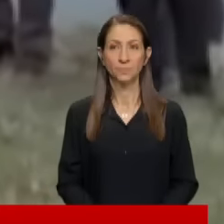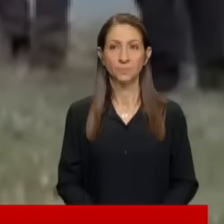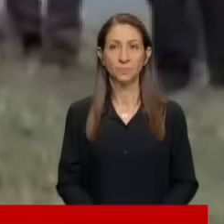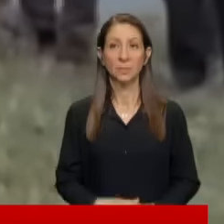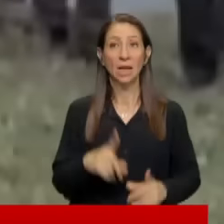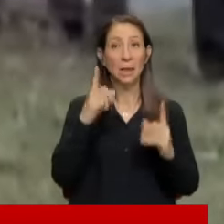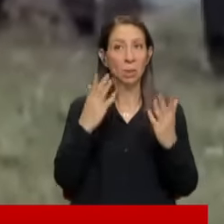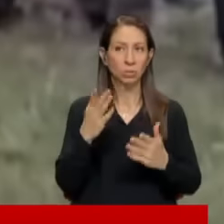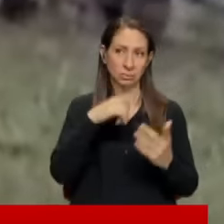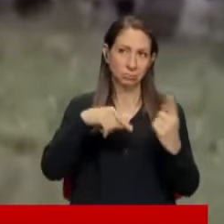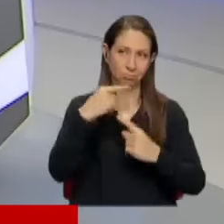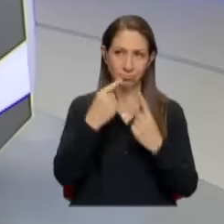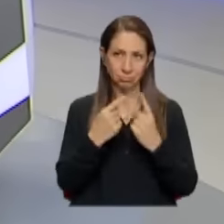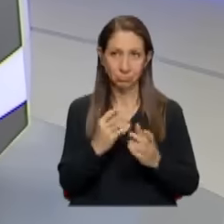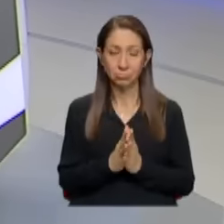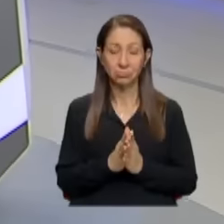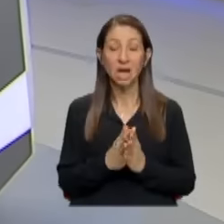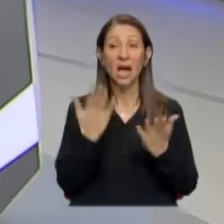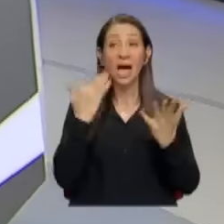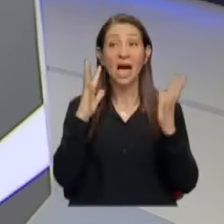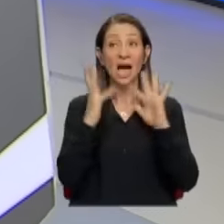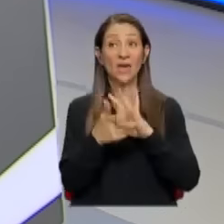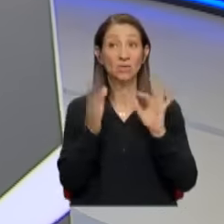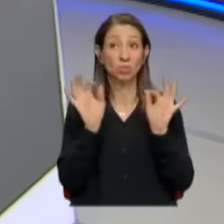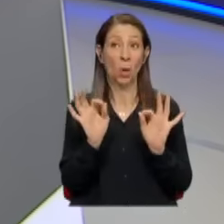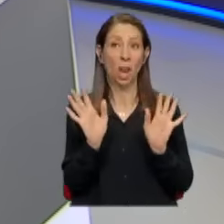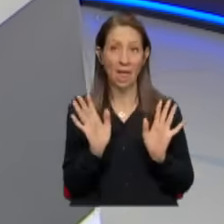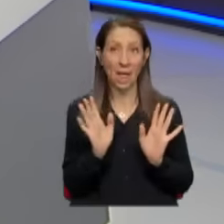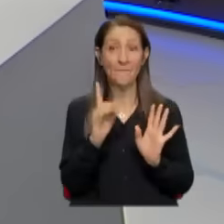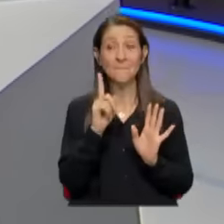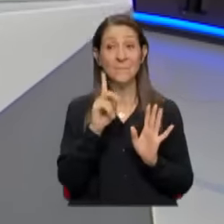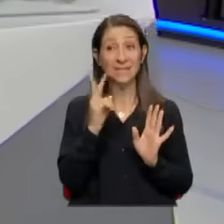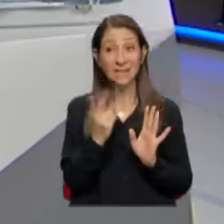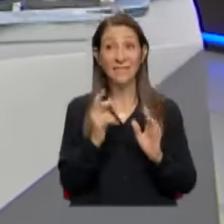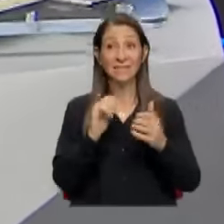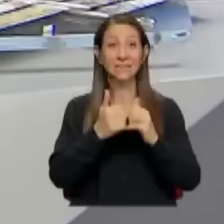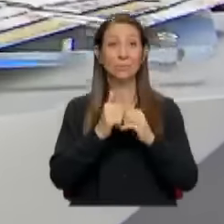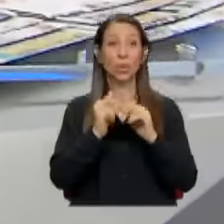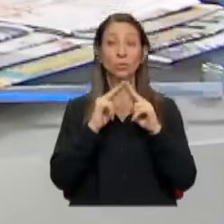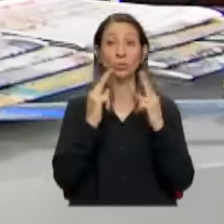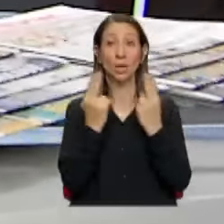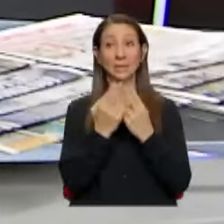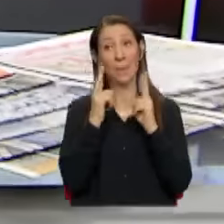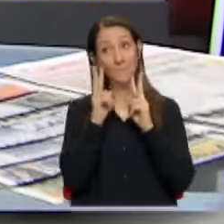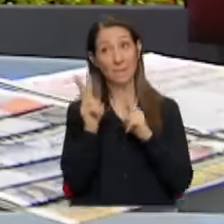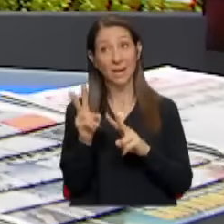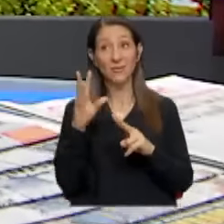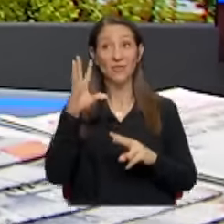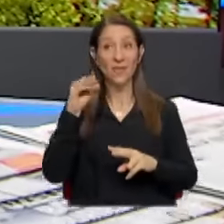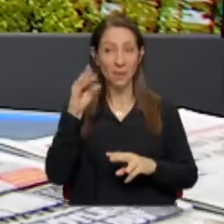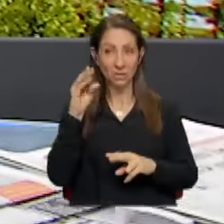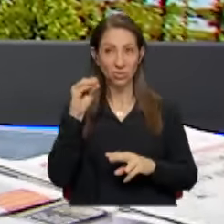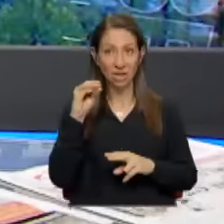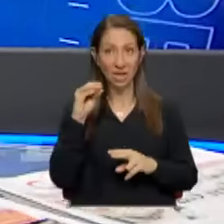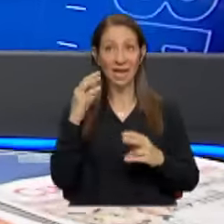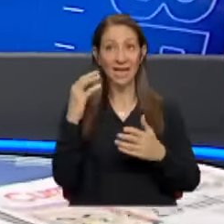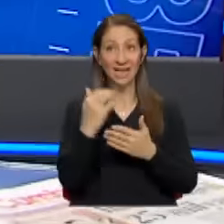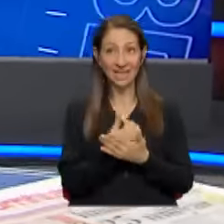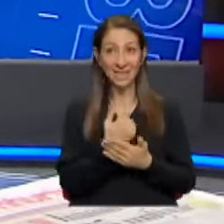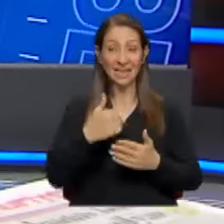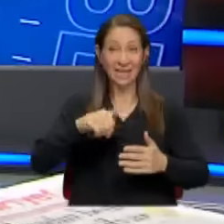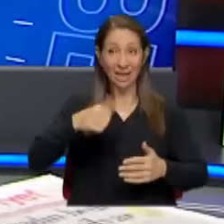Allah kabul etsin. Havanın durumu bu. Bir de spor dünyasına bakalım. Fenerbahçe